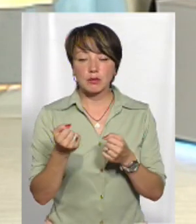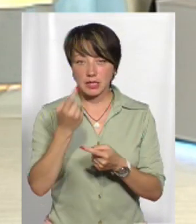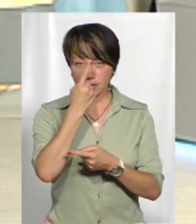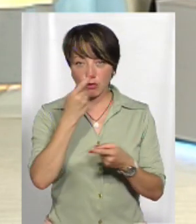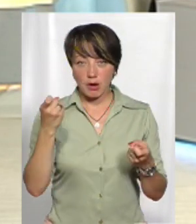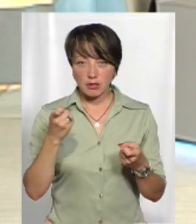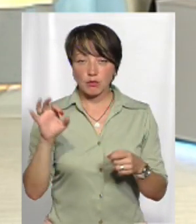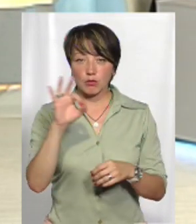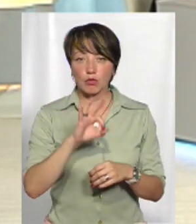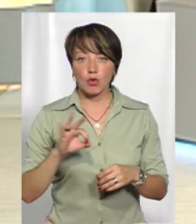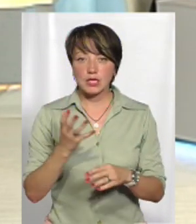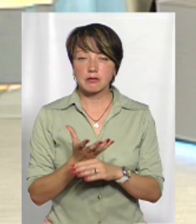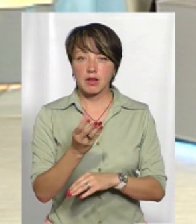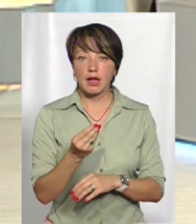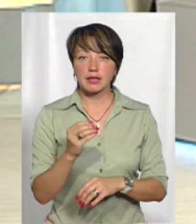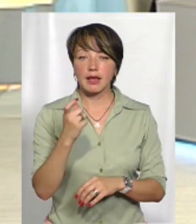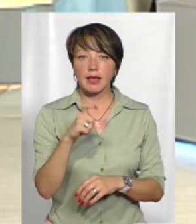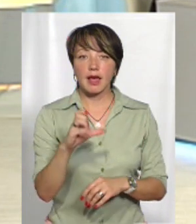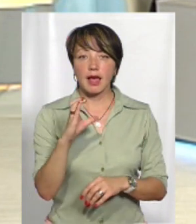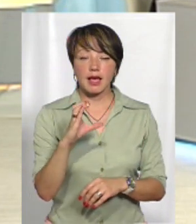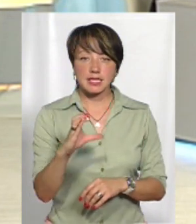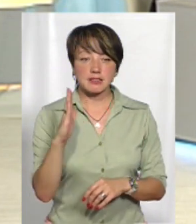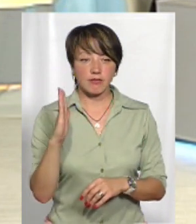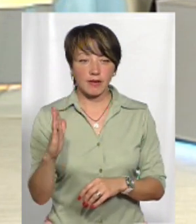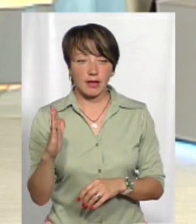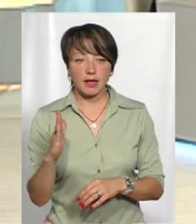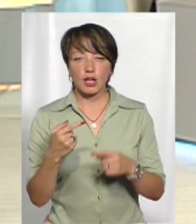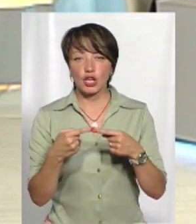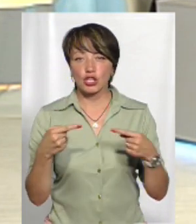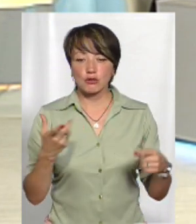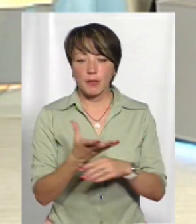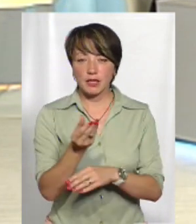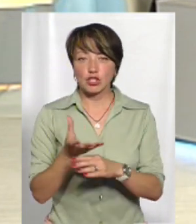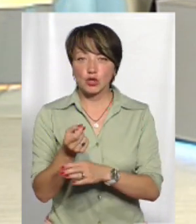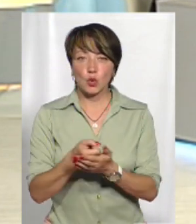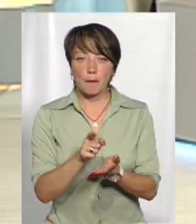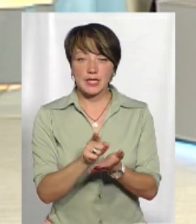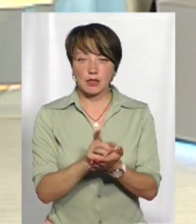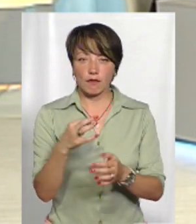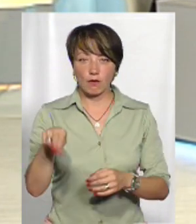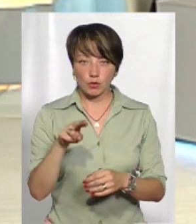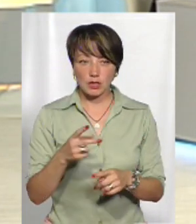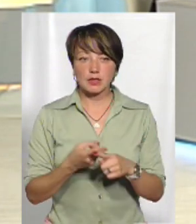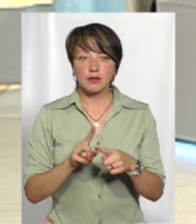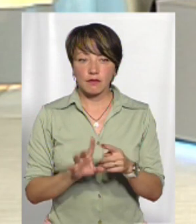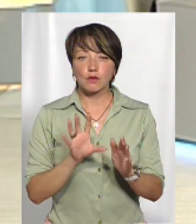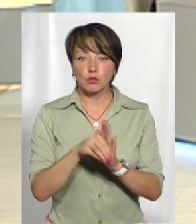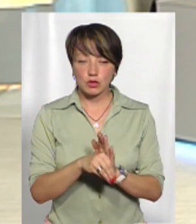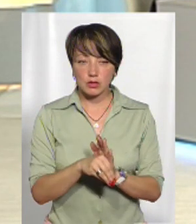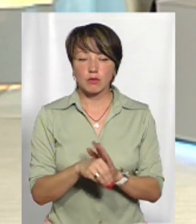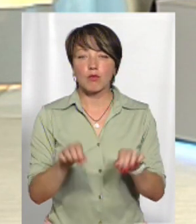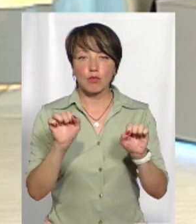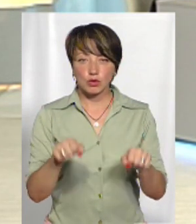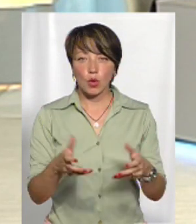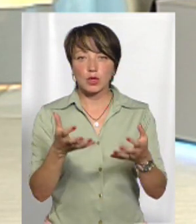отримати інформацію стосовно сплати єдиного соціального внеску та інших платежів до Пенсійного фонду. Ну, в тому числі, так,